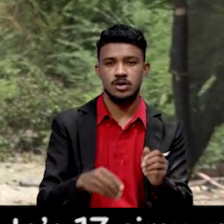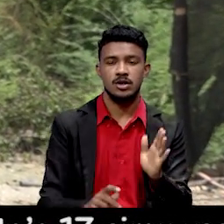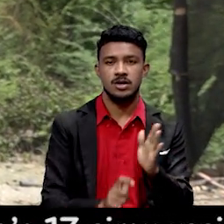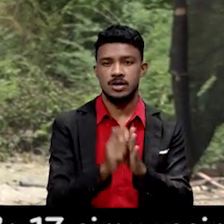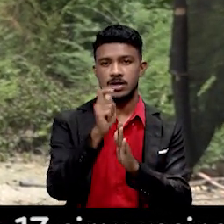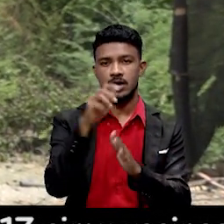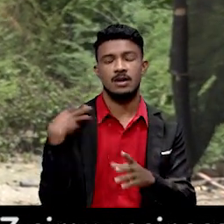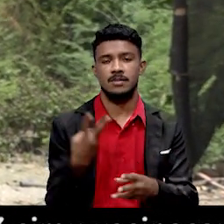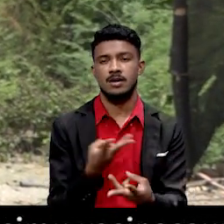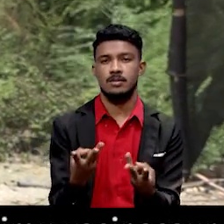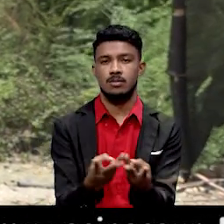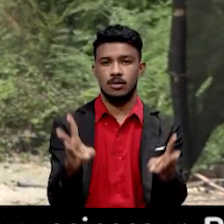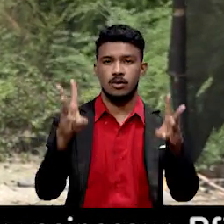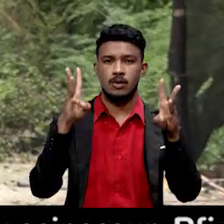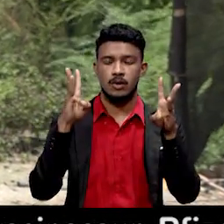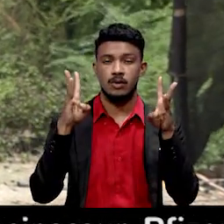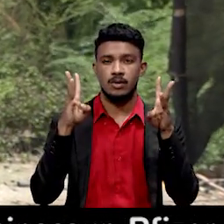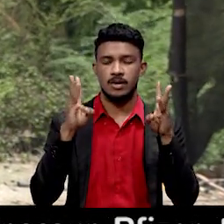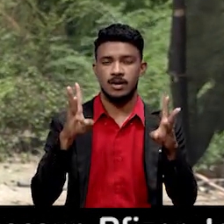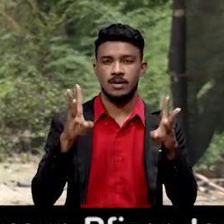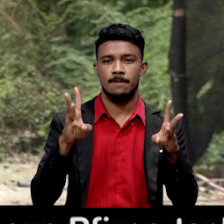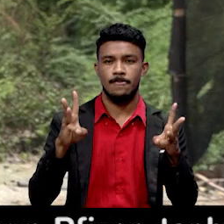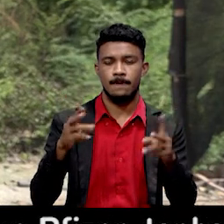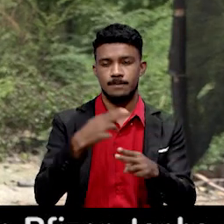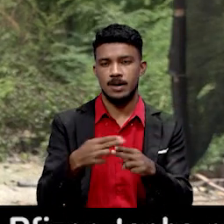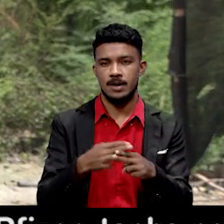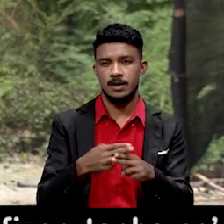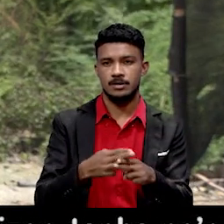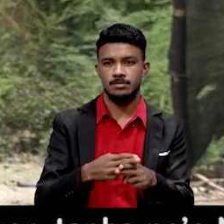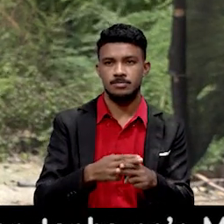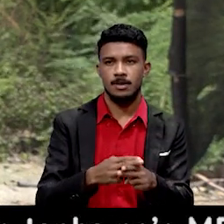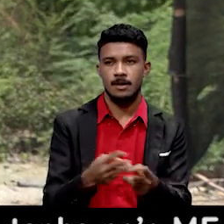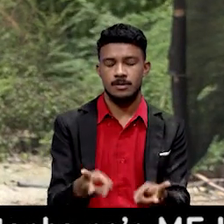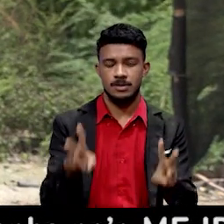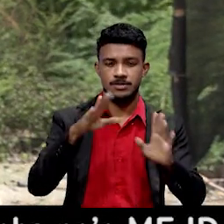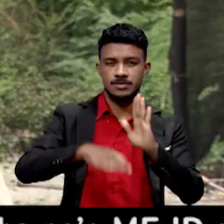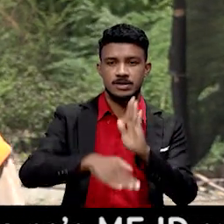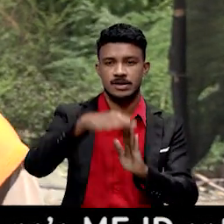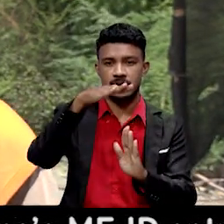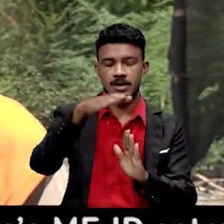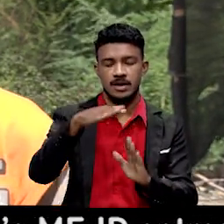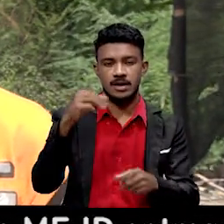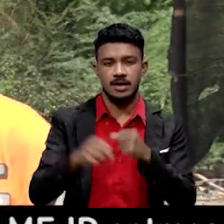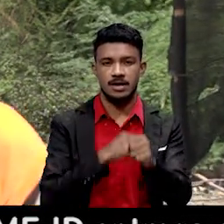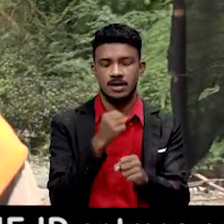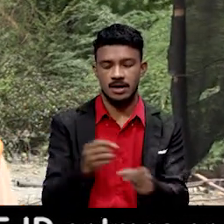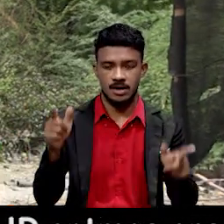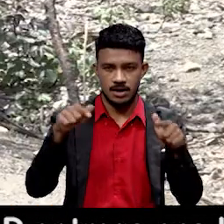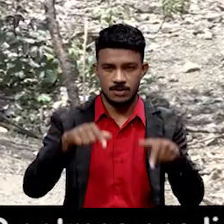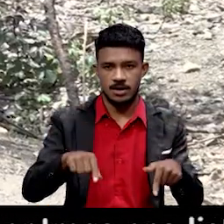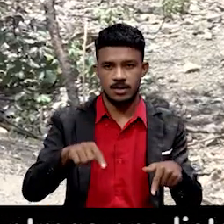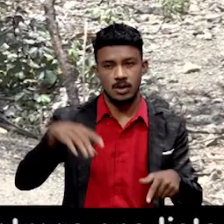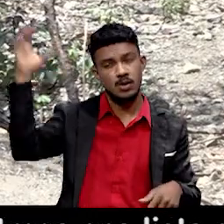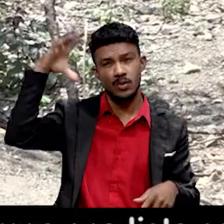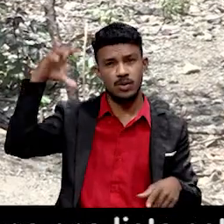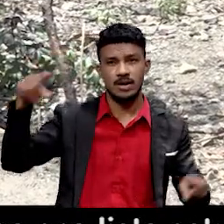kares komesa barak dau udang ne komesa ni komesa sai kemasatan atau barat dan latin. Tina ni dan emak kuandu udan tanah